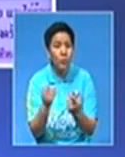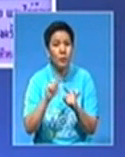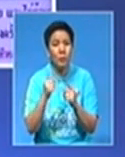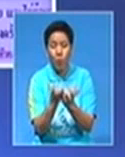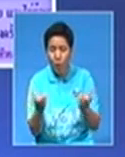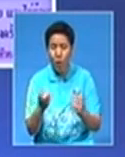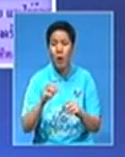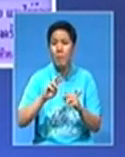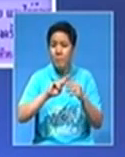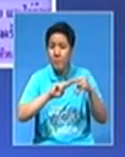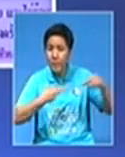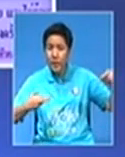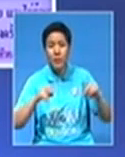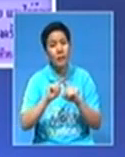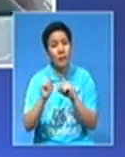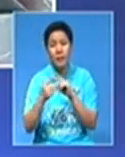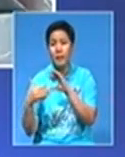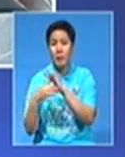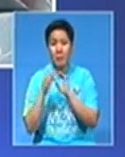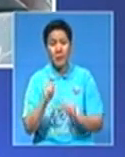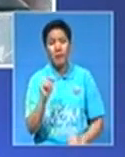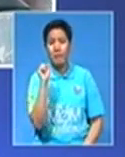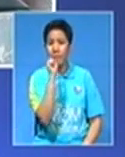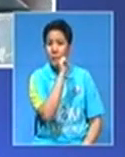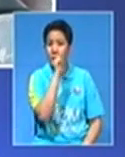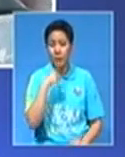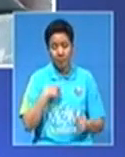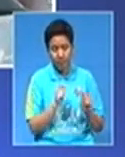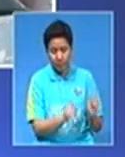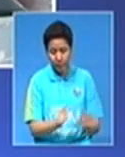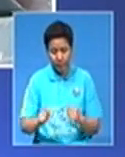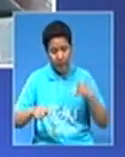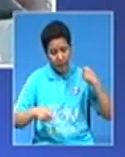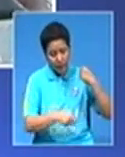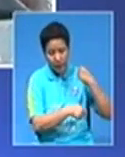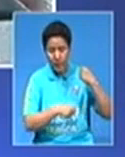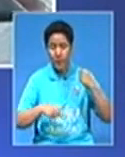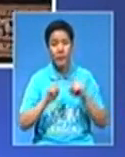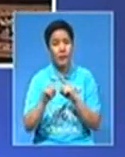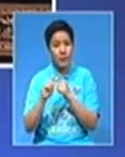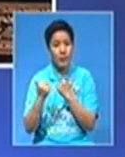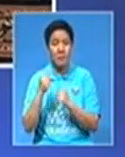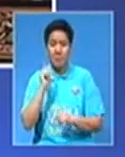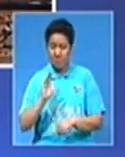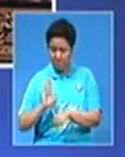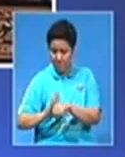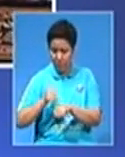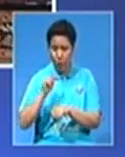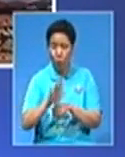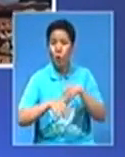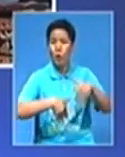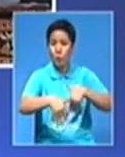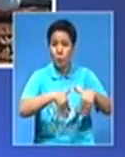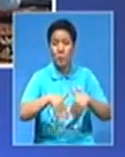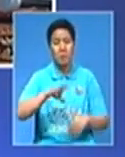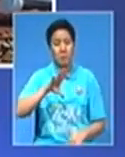ากรพันธุกรรมอีกทั้งยังทรงเป็นนักดนตรีที่เปี่ยมความสามารถและพรสวรรค์ทั้งดนตรีพื้นบ้านและ